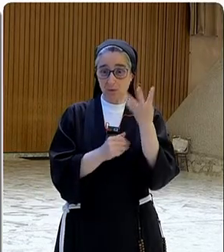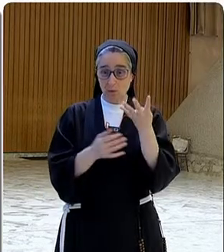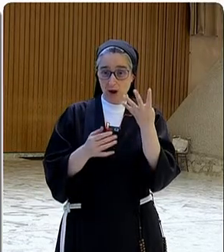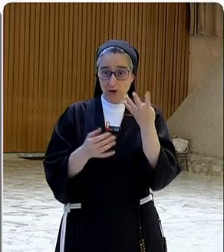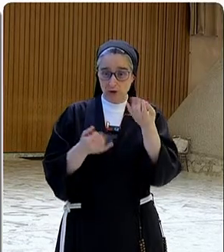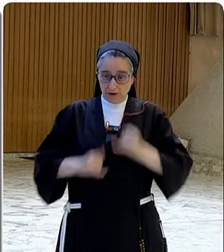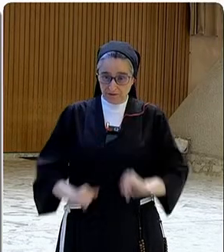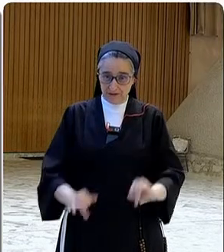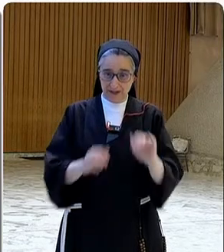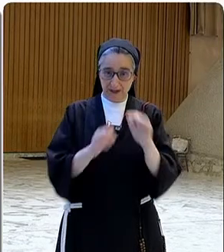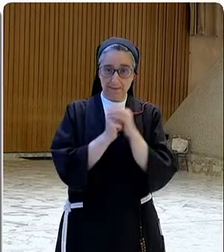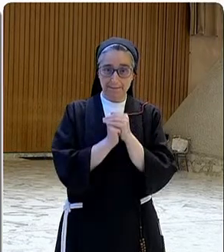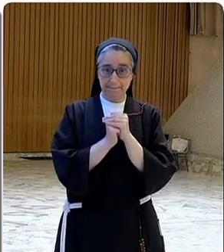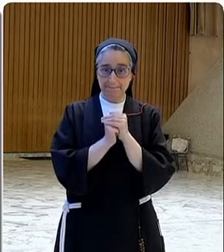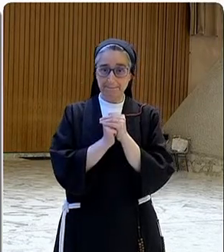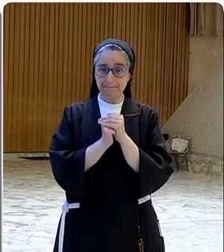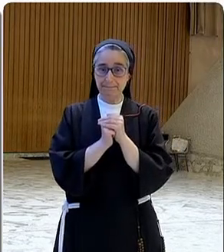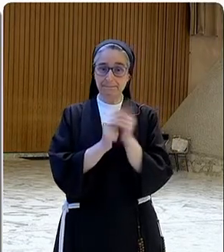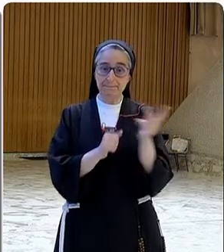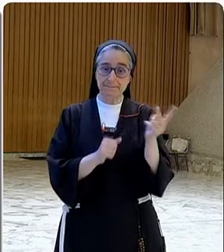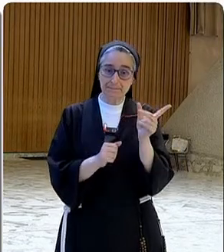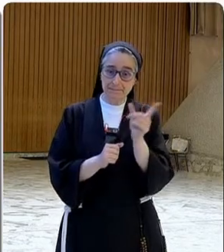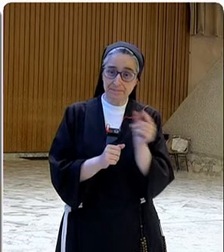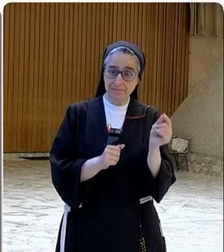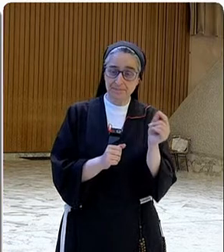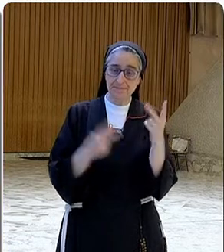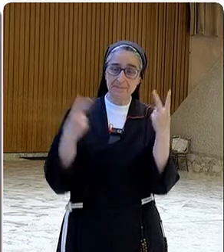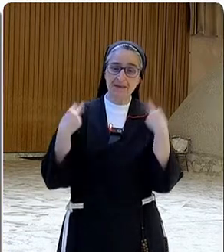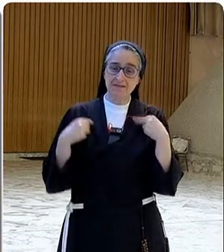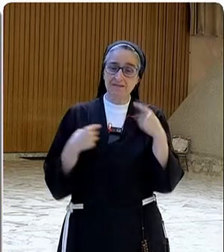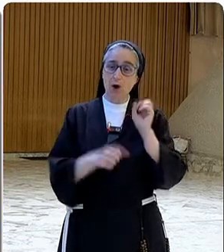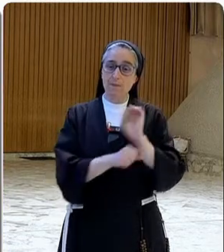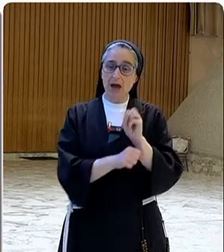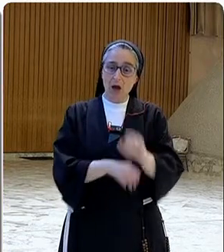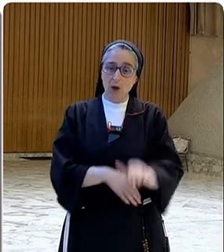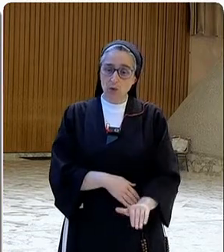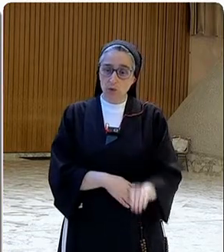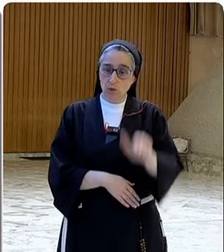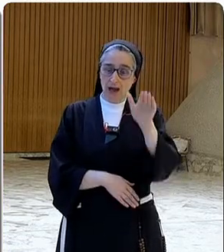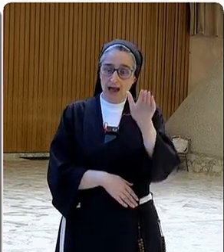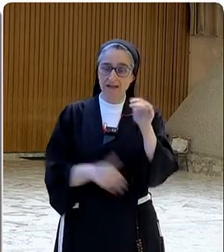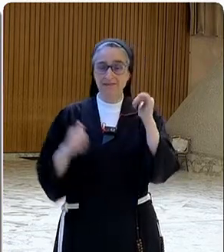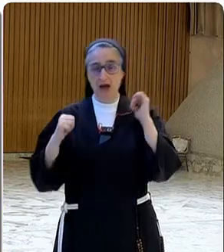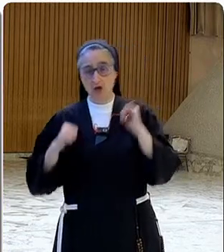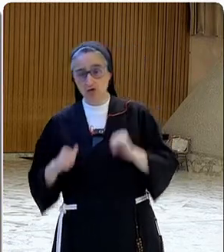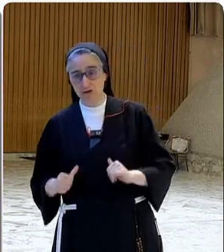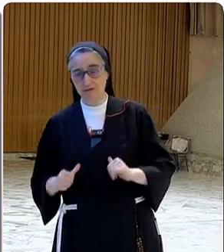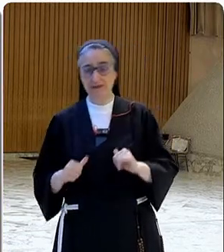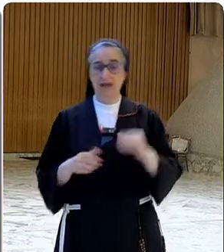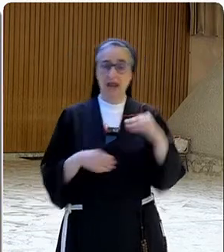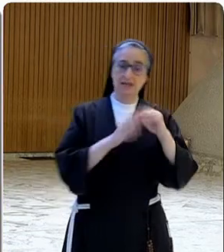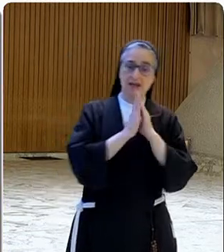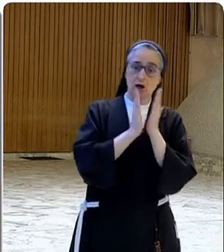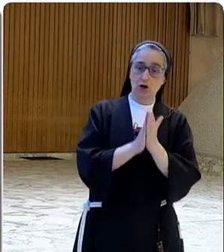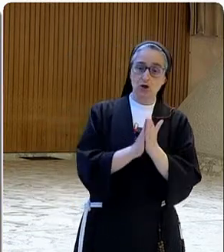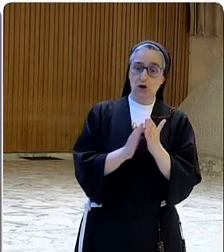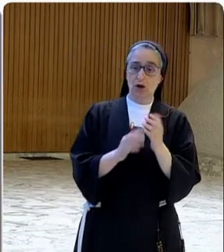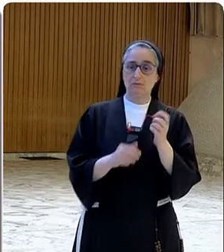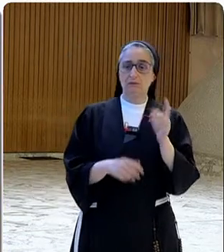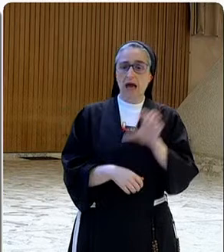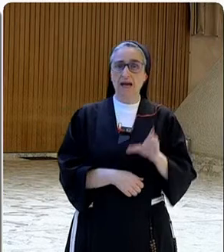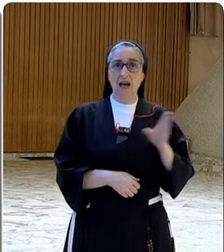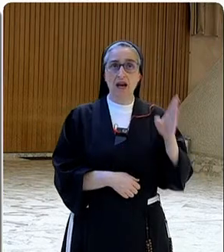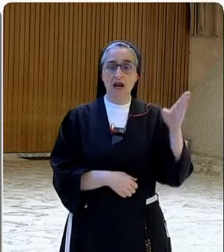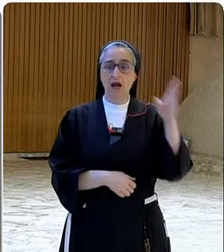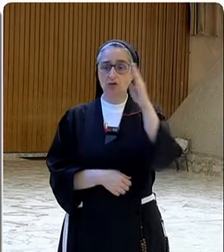figli. Condividono una passione educativa e civile che li ha portati ad occuparsi dei giovani